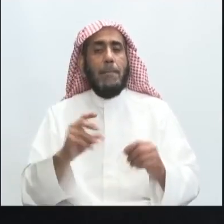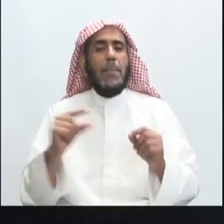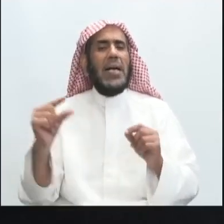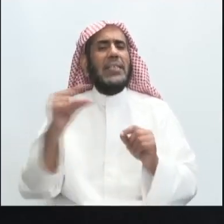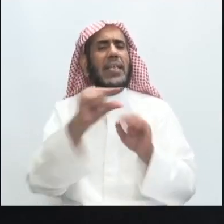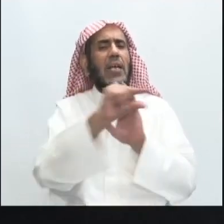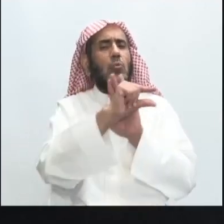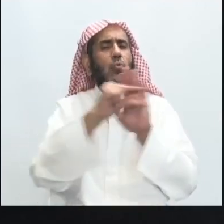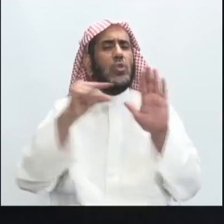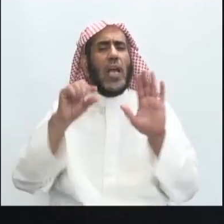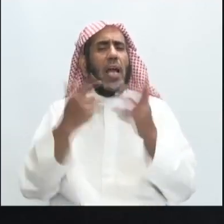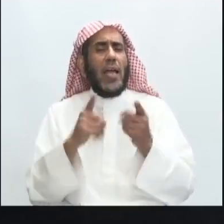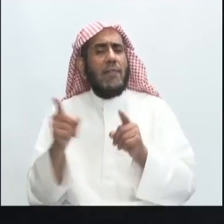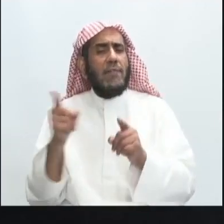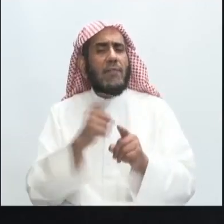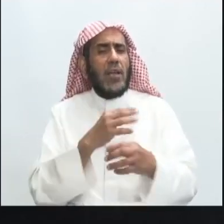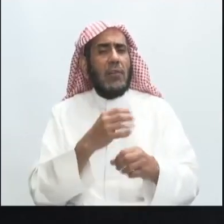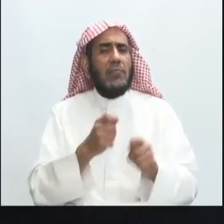صيغته